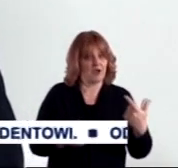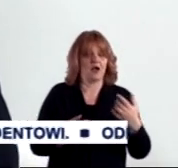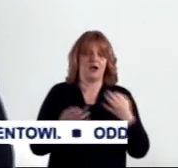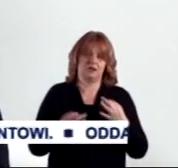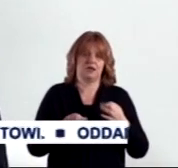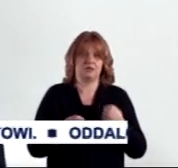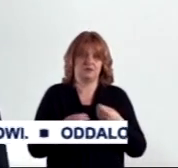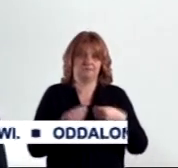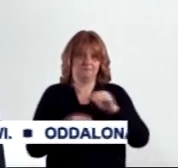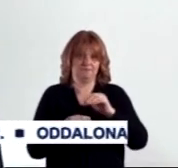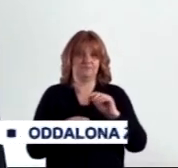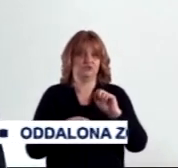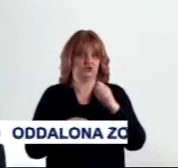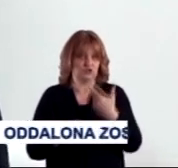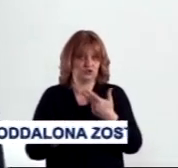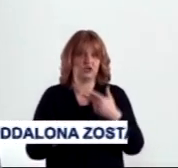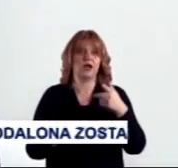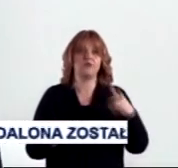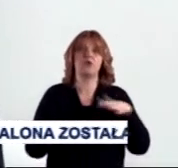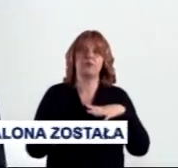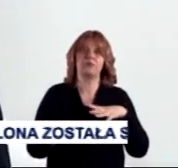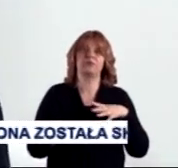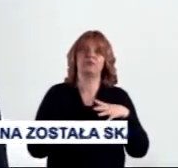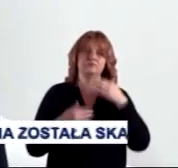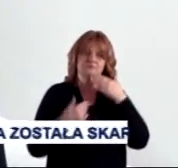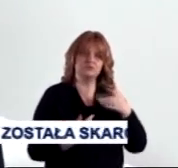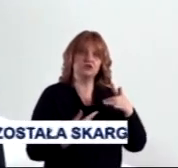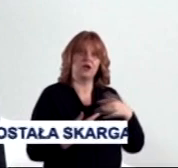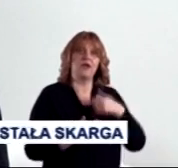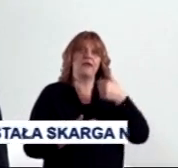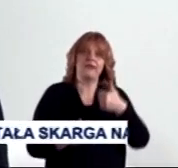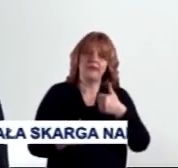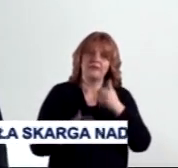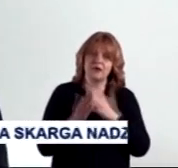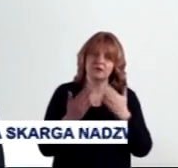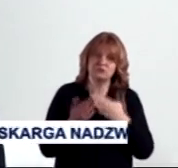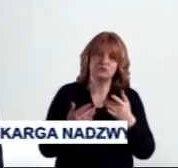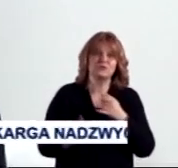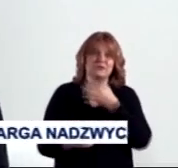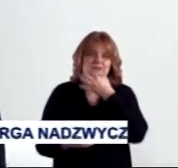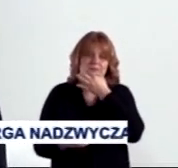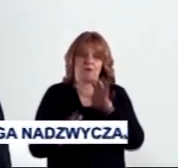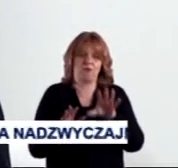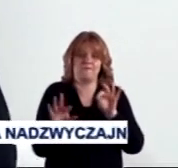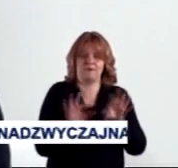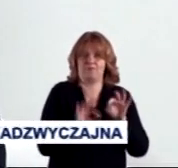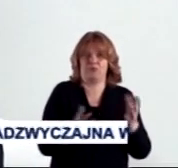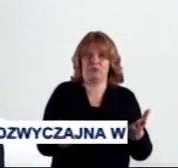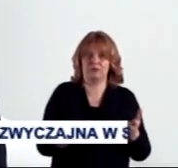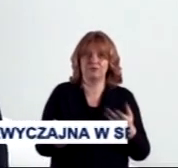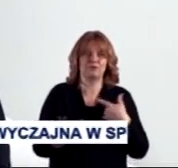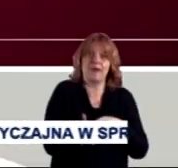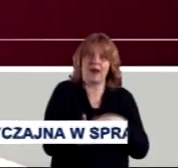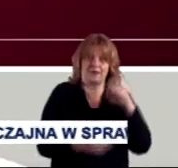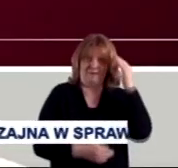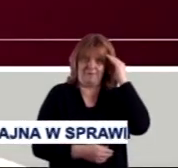tych maturzystów, którzy i tych nauczycieli, którzy zgłaszali nam, że być może jedno wypracowanie, jedna lektura to zbyt mały wybór, biorąc pod uwagę to wszystko, co się w